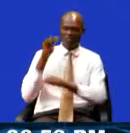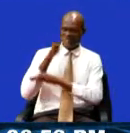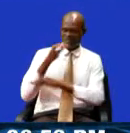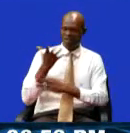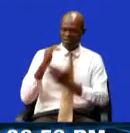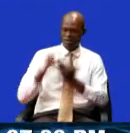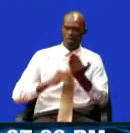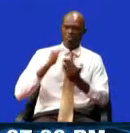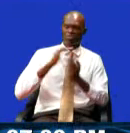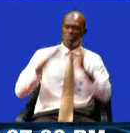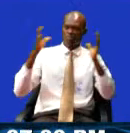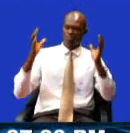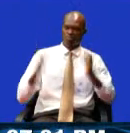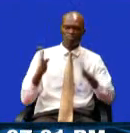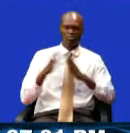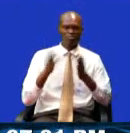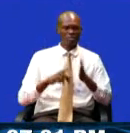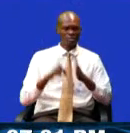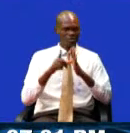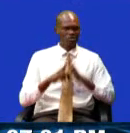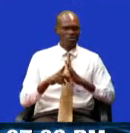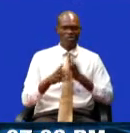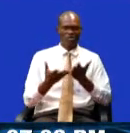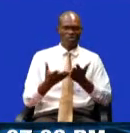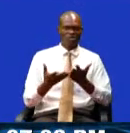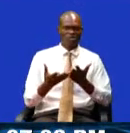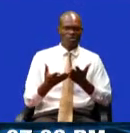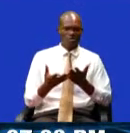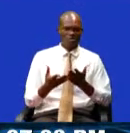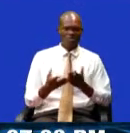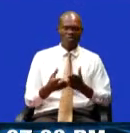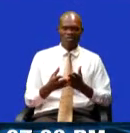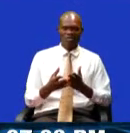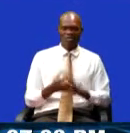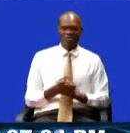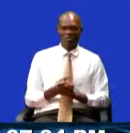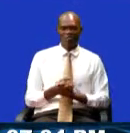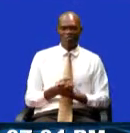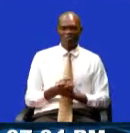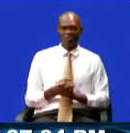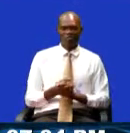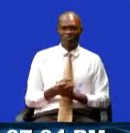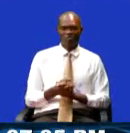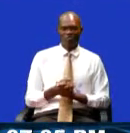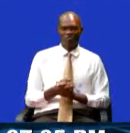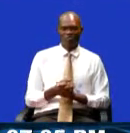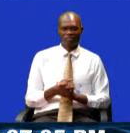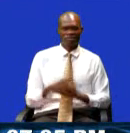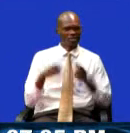maduwe. Kejama mwanda wanda niko nika diyo mwana. Okijani baadhi.